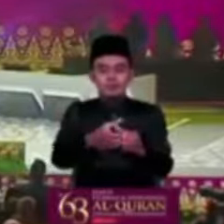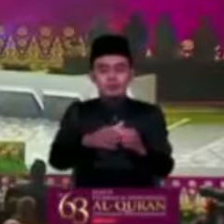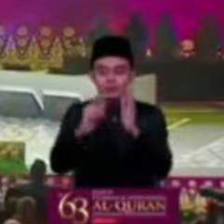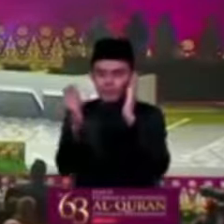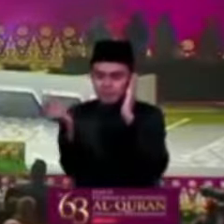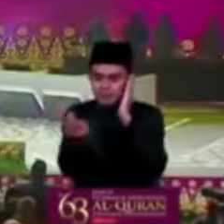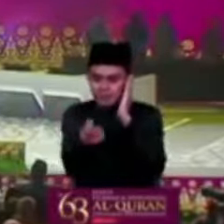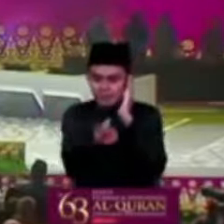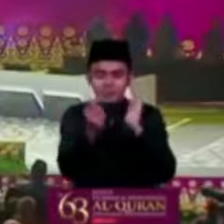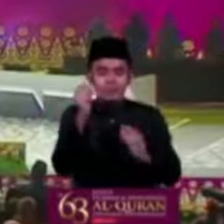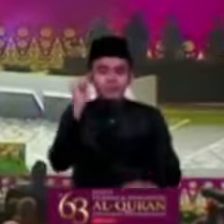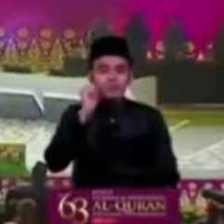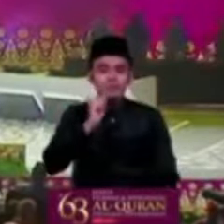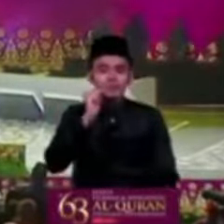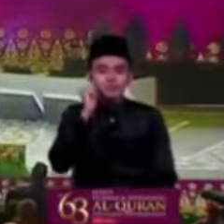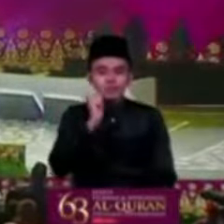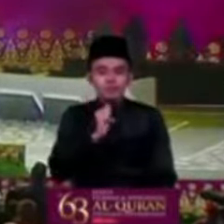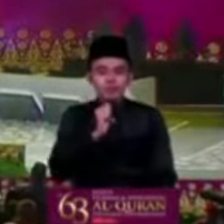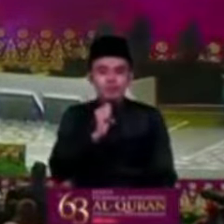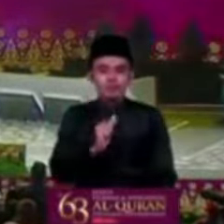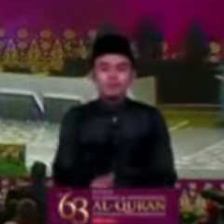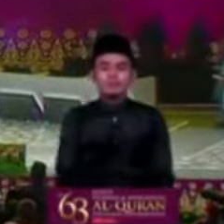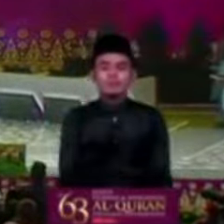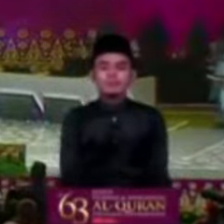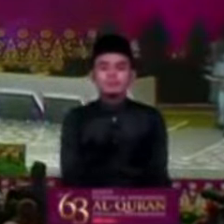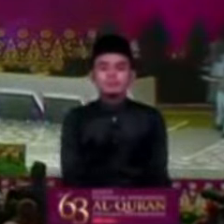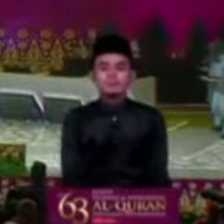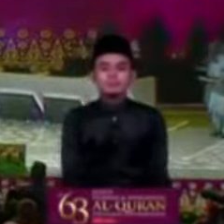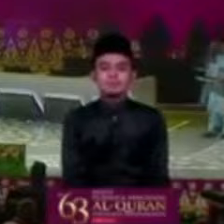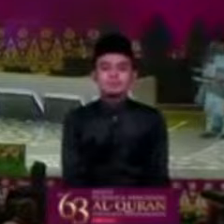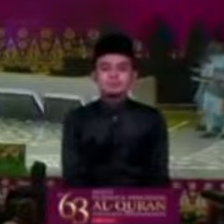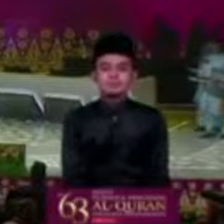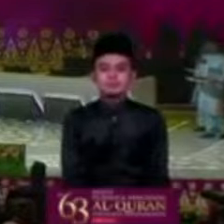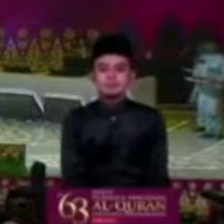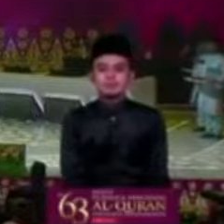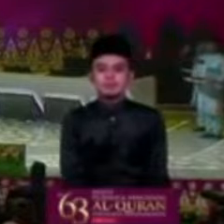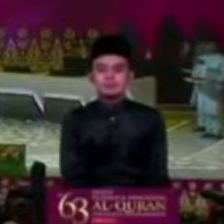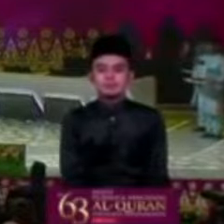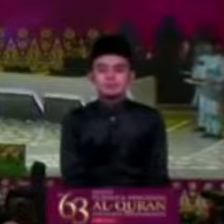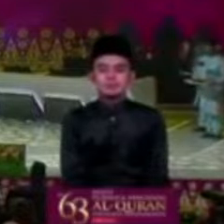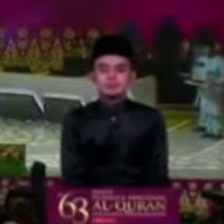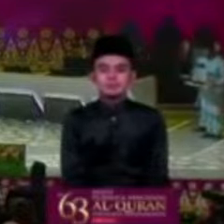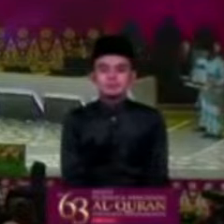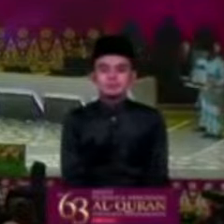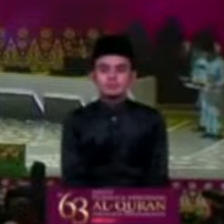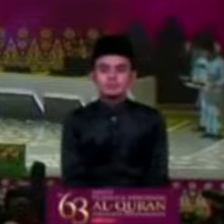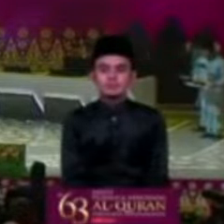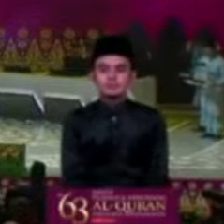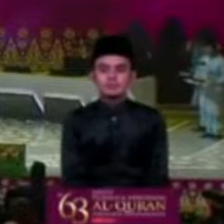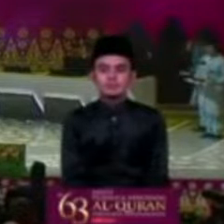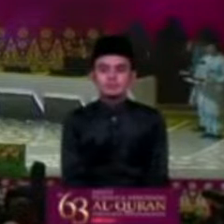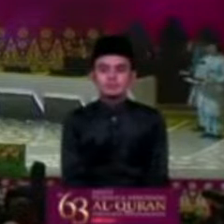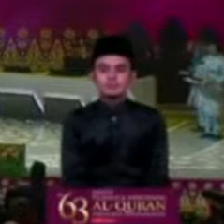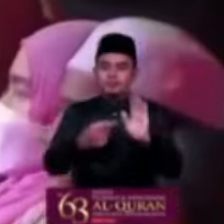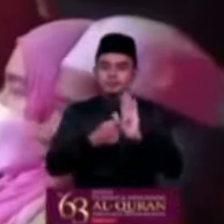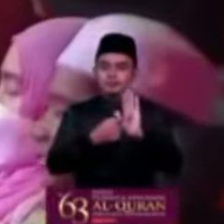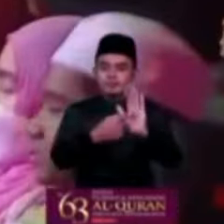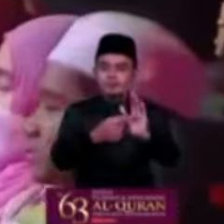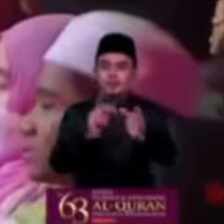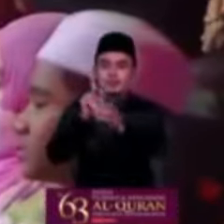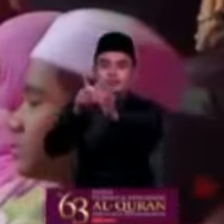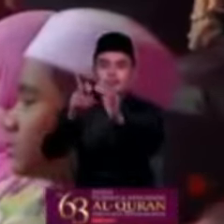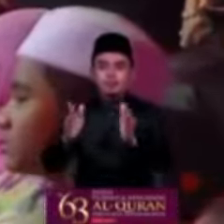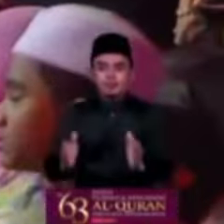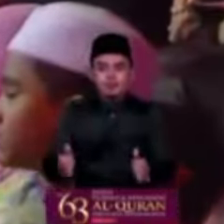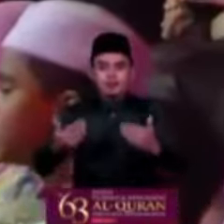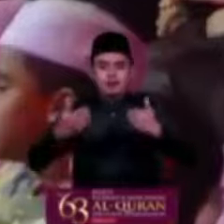duli Yang Maha Mulia Seri Paduka Baginda Raja Permaisuri Agong Raja Zahir Sofia berkenan untuk berangkat dan menyempurnakan majlis penutupan dan pengulian